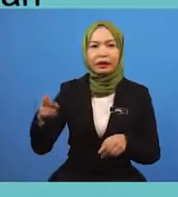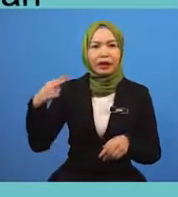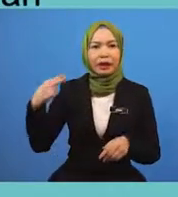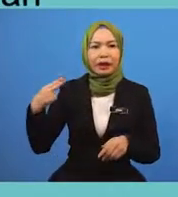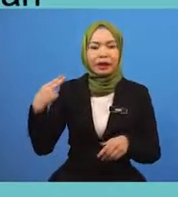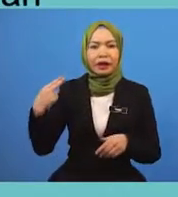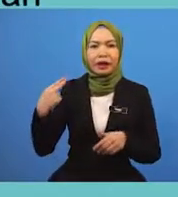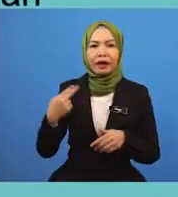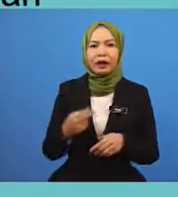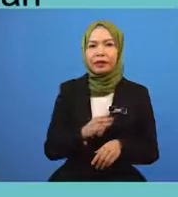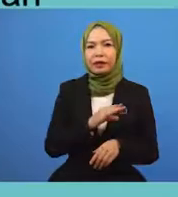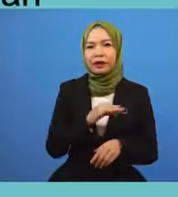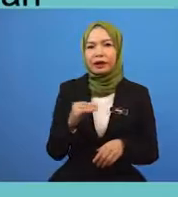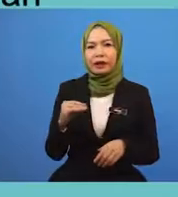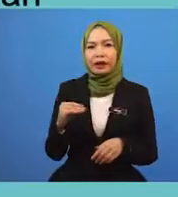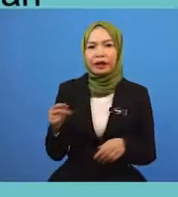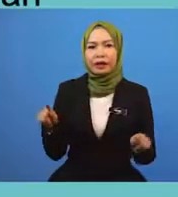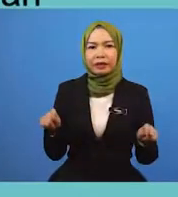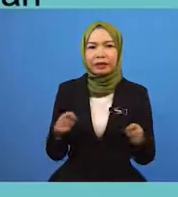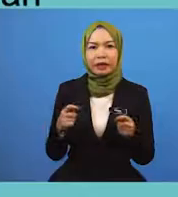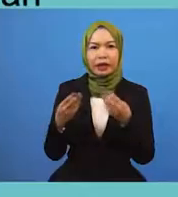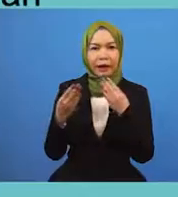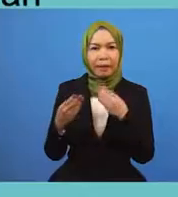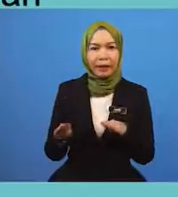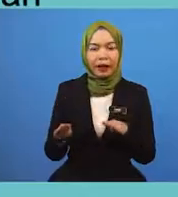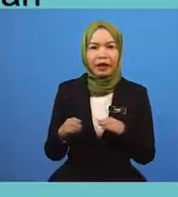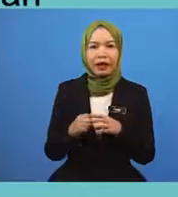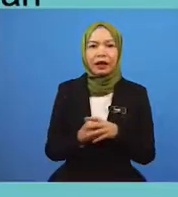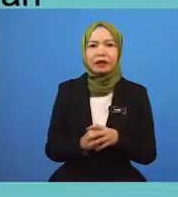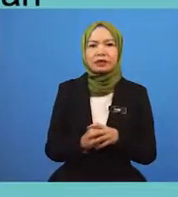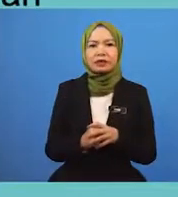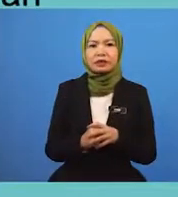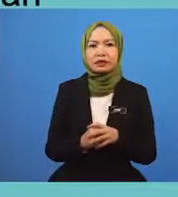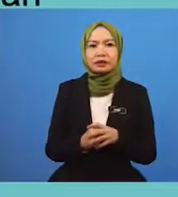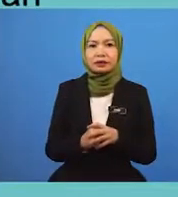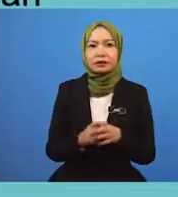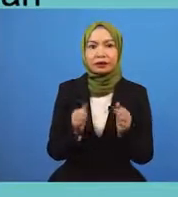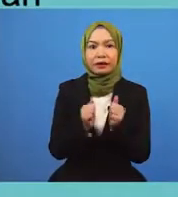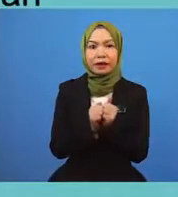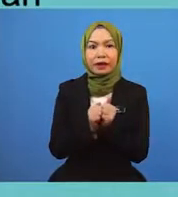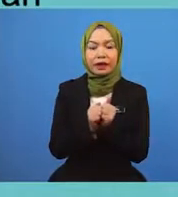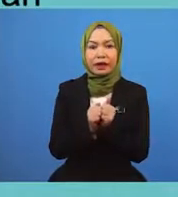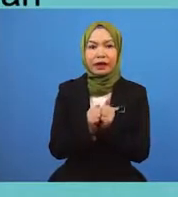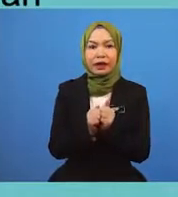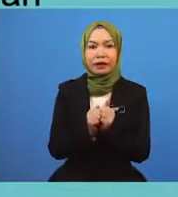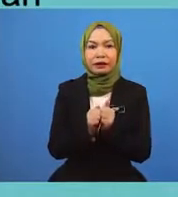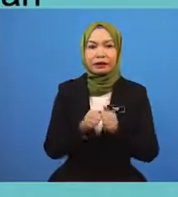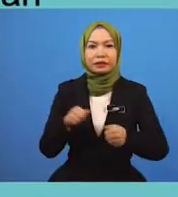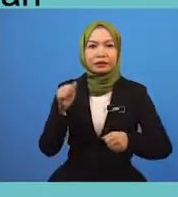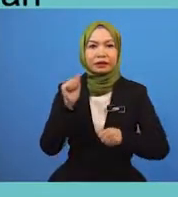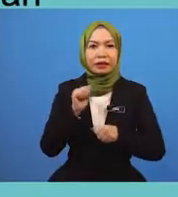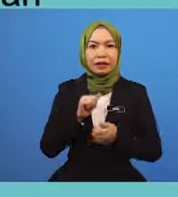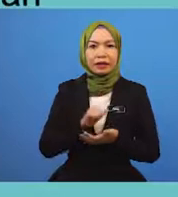balas antara asid kuat dan alkali kuat dengan asid lemah dan alkali